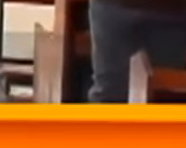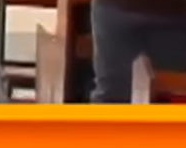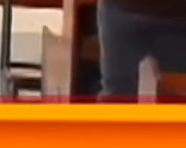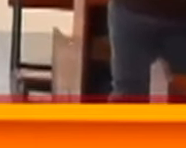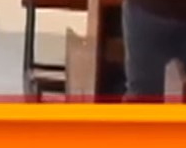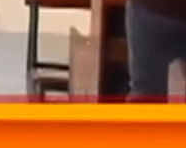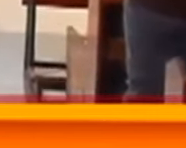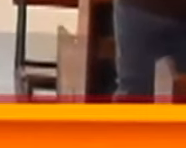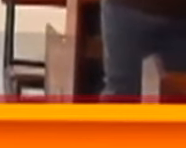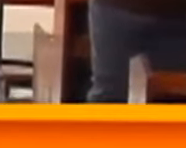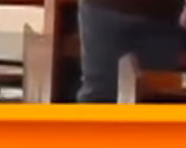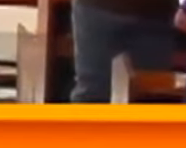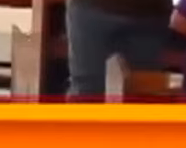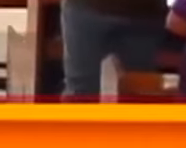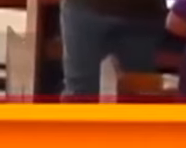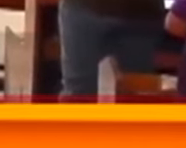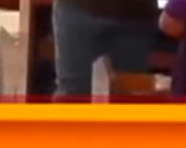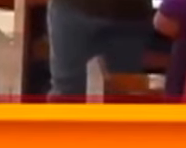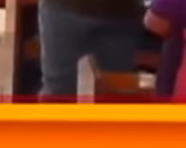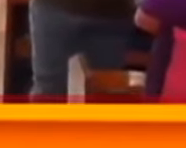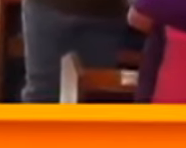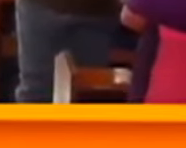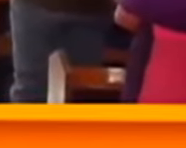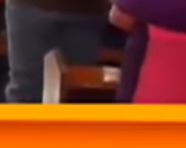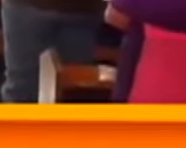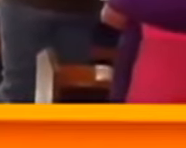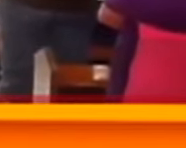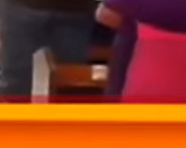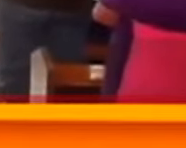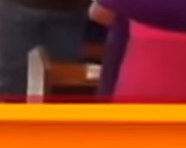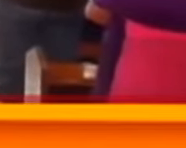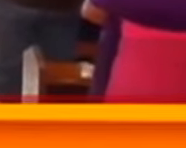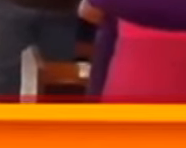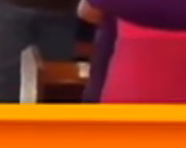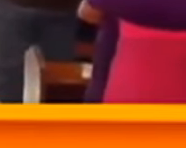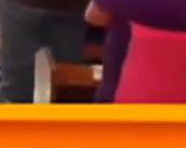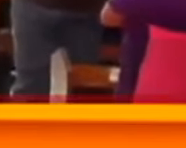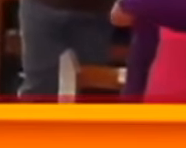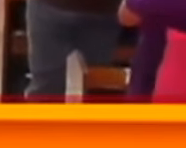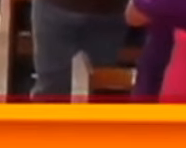At sa viral yan, mga deboto sa Quezon diniligan.